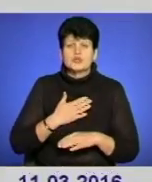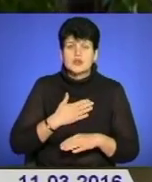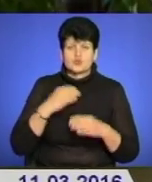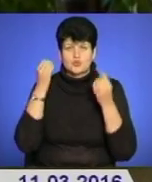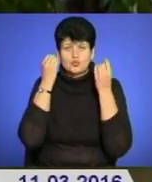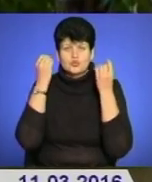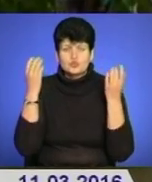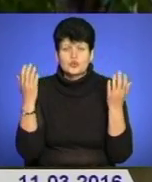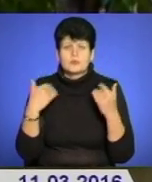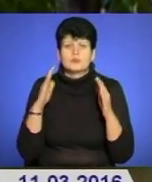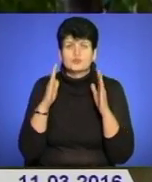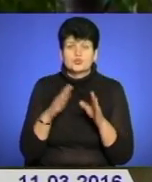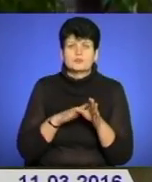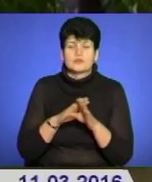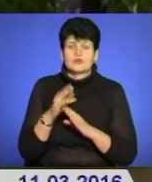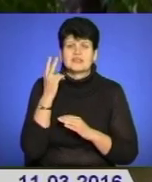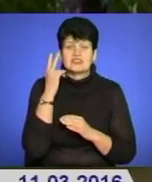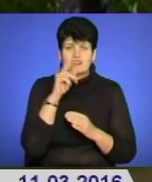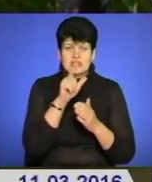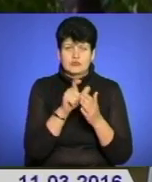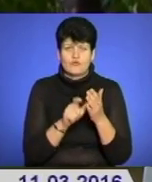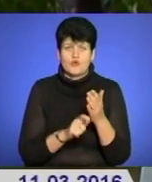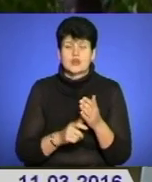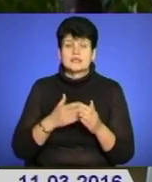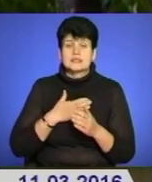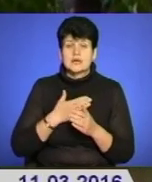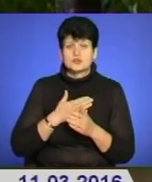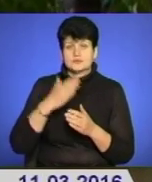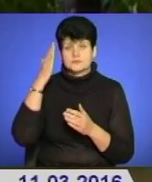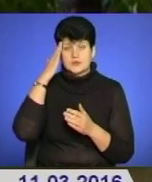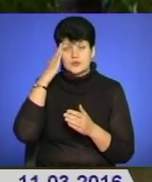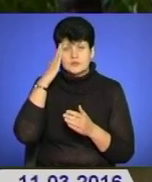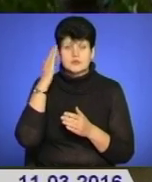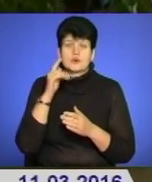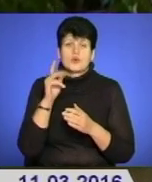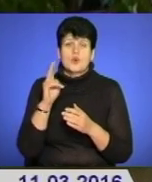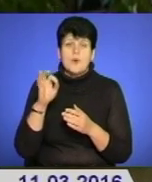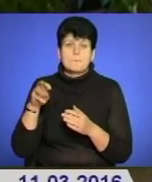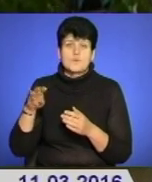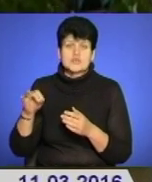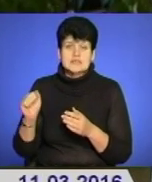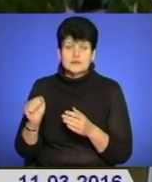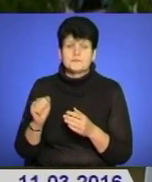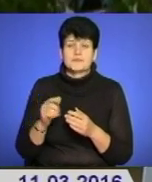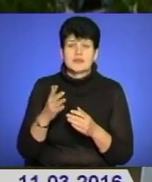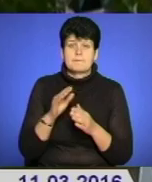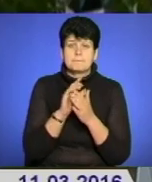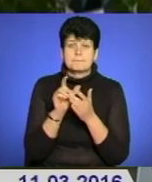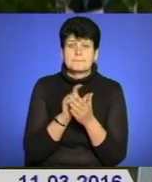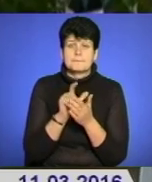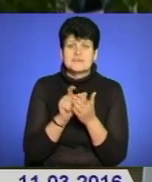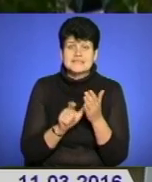культури. Ми будемо виконувати два твори нашого геніального композитора Михайла Вербицького, а саме пісня